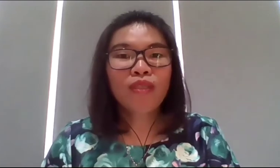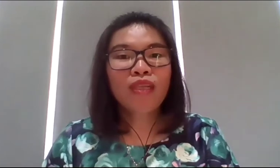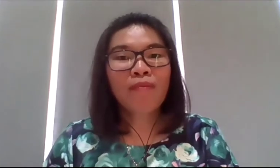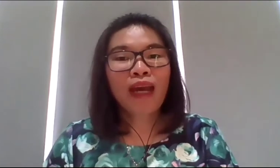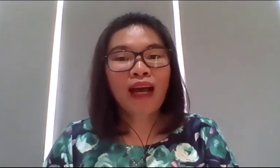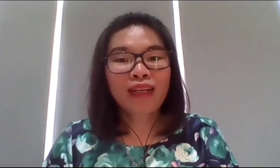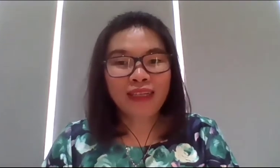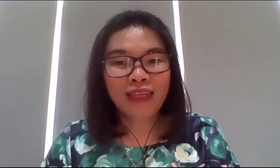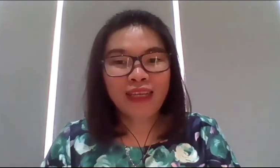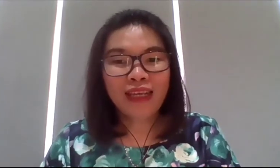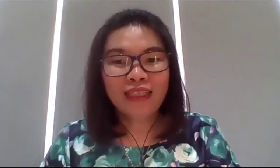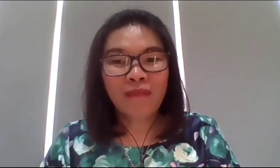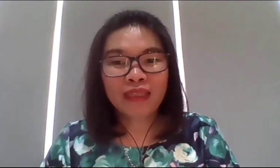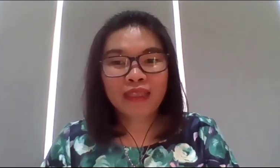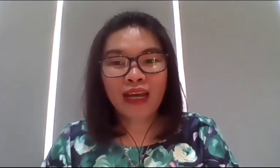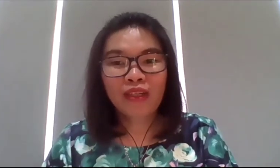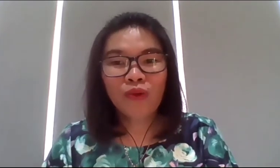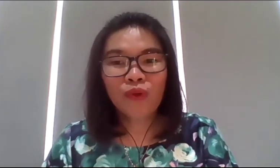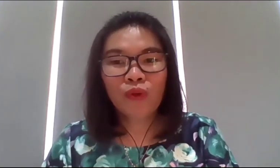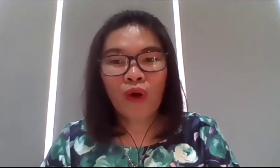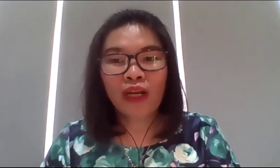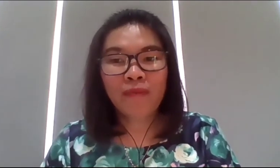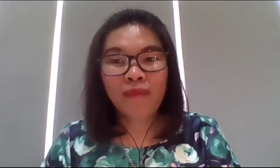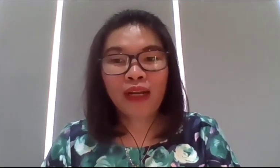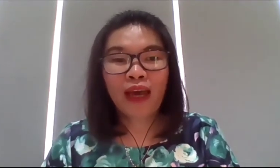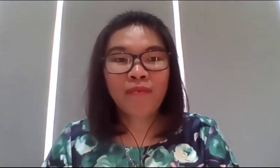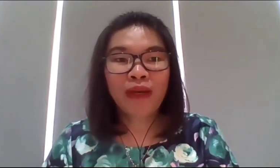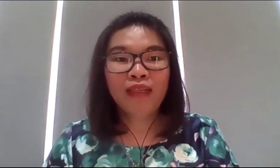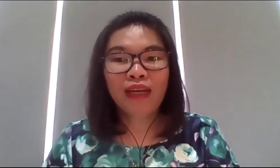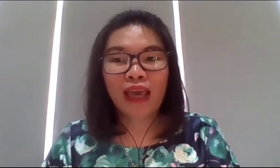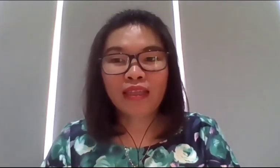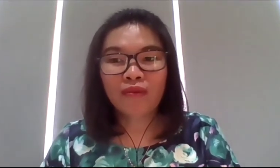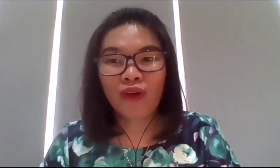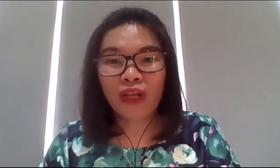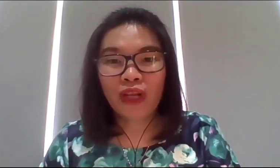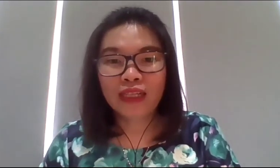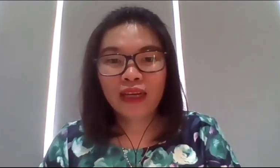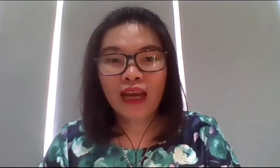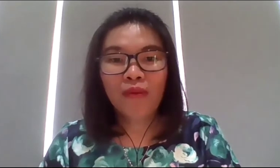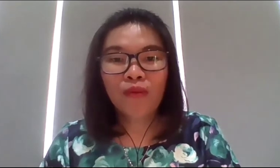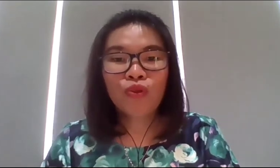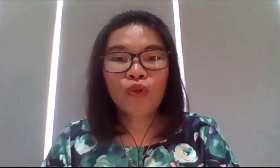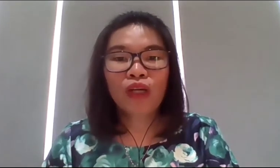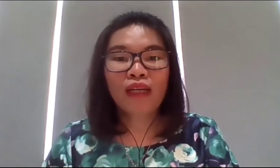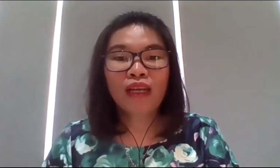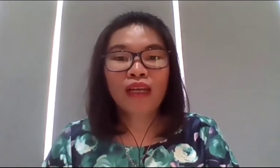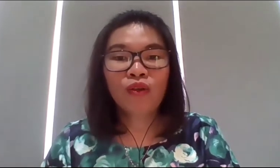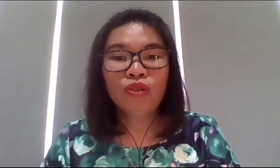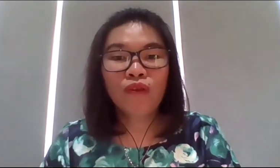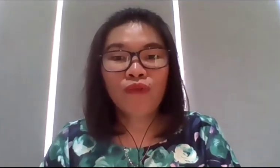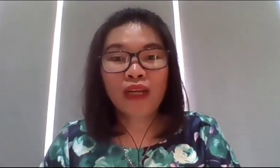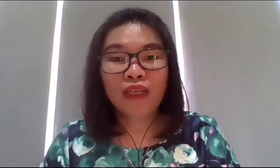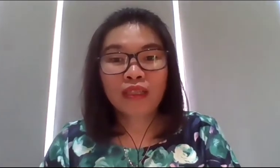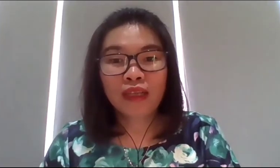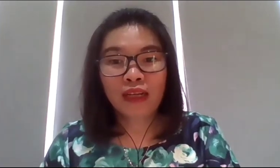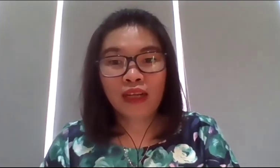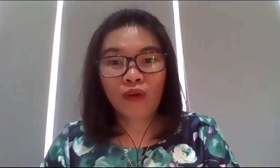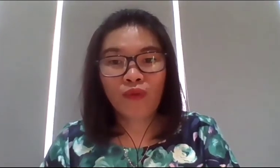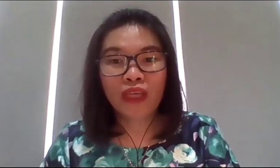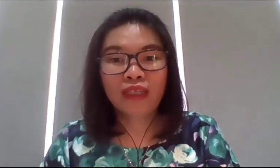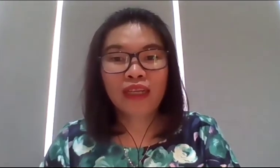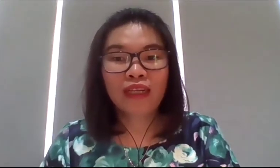Untuk mencapai hal ini, JPALSEA didukung oleh Bill and Melinda Gates Foundation meluncurkan Inclusive